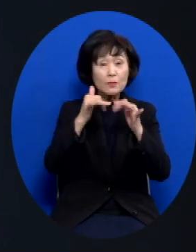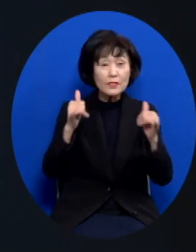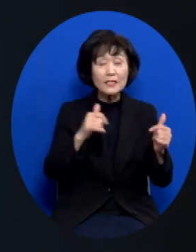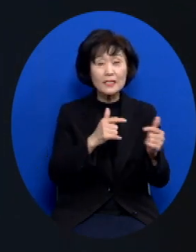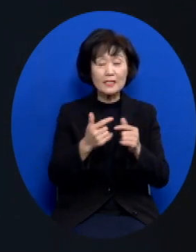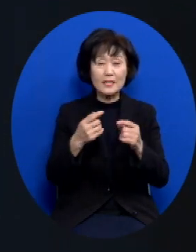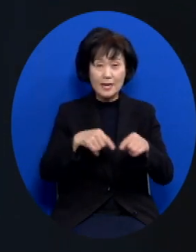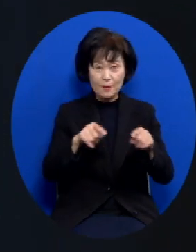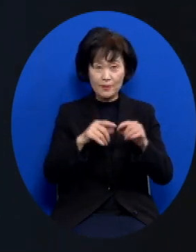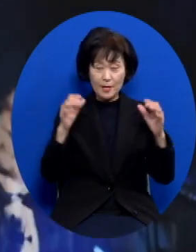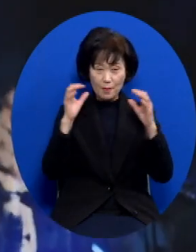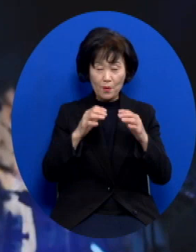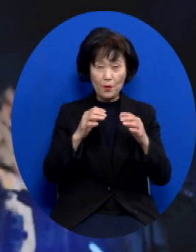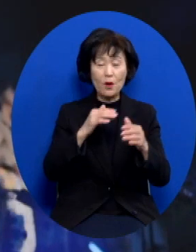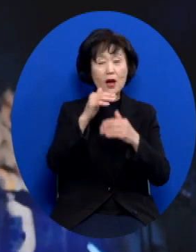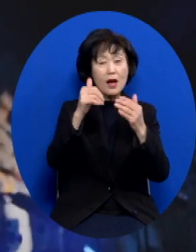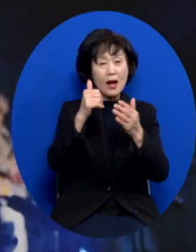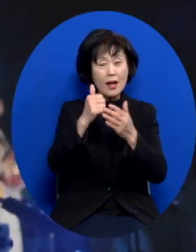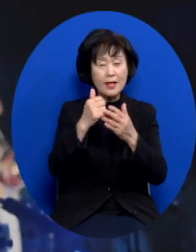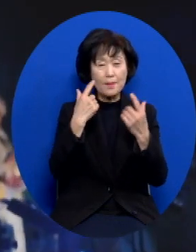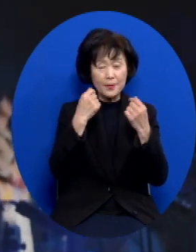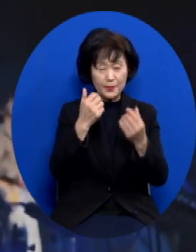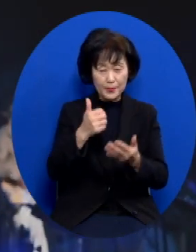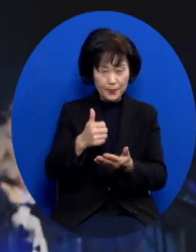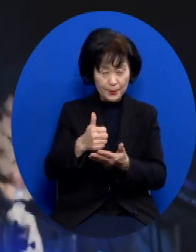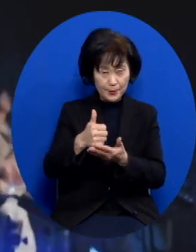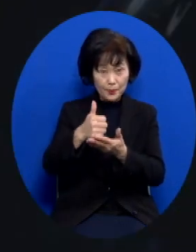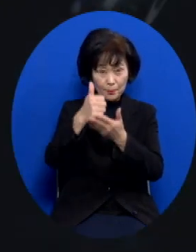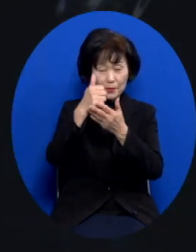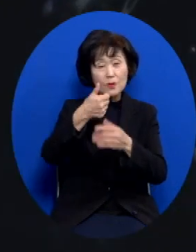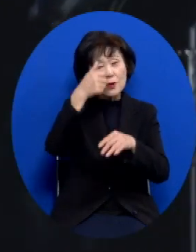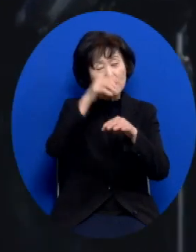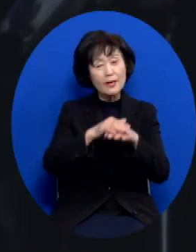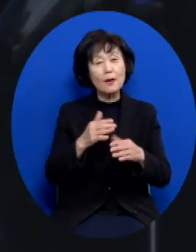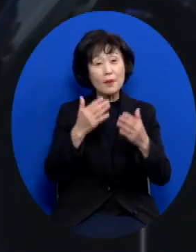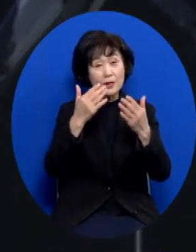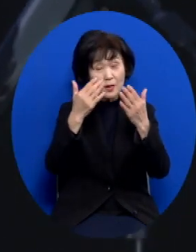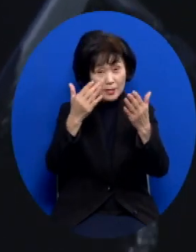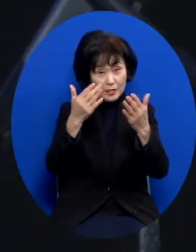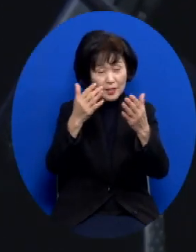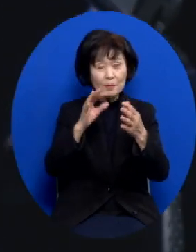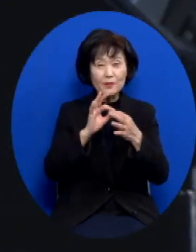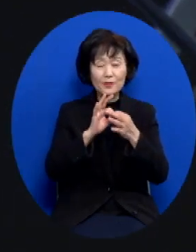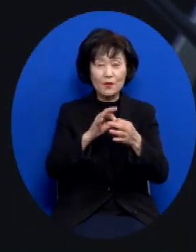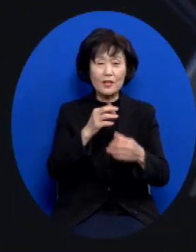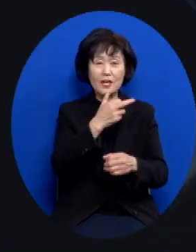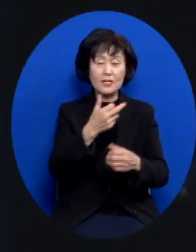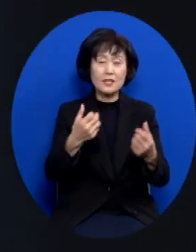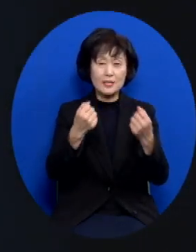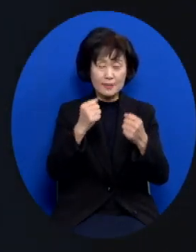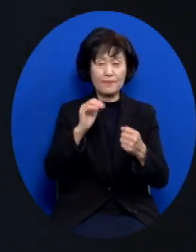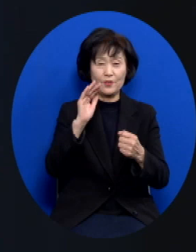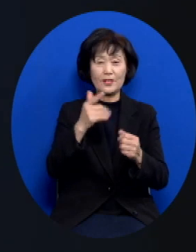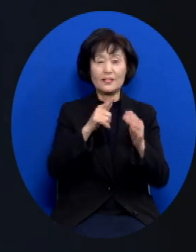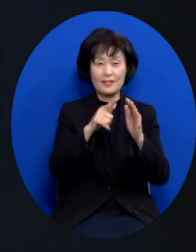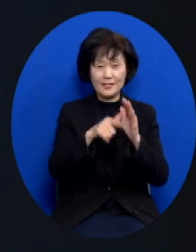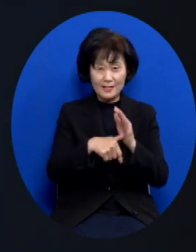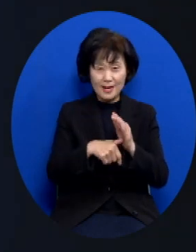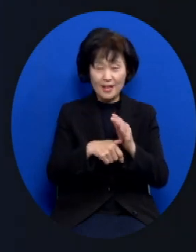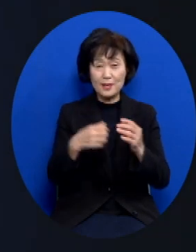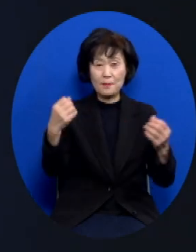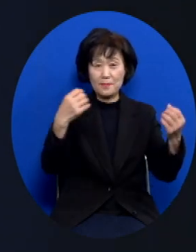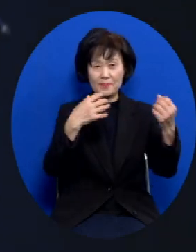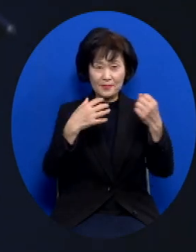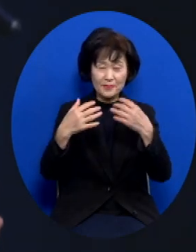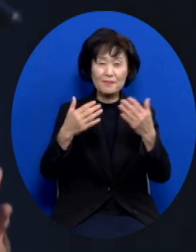모여서 하나님을 여전히 높이고 또 예배하는 것만으로도 서로에게 큰 힘이 되었던 시간이라고 또 많이들 말씀해